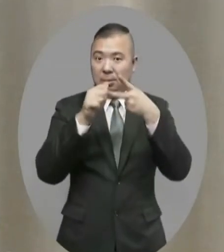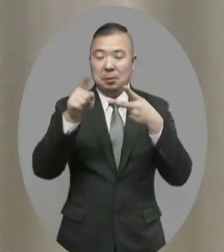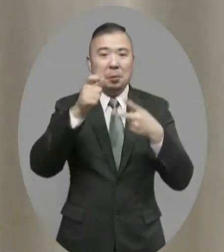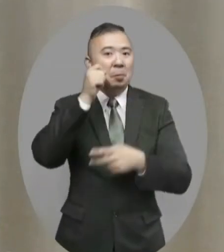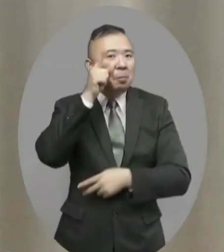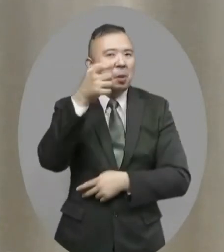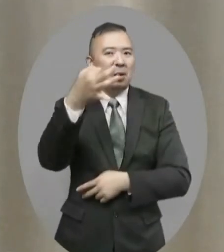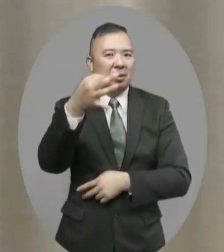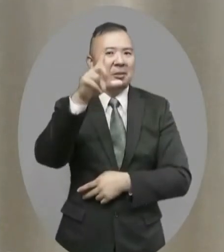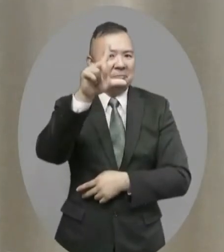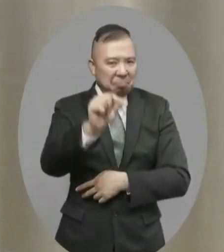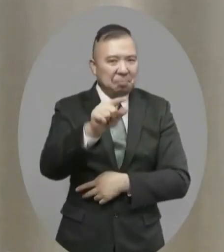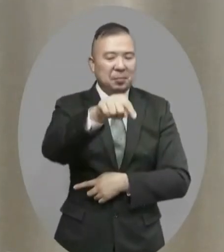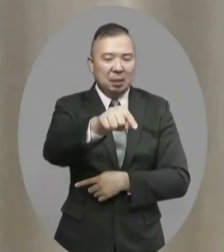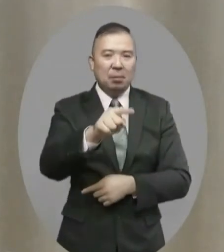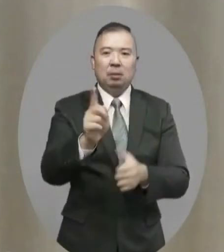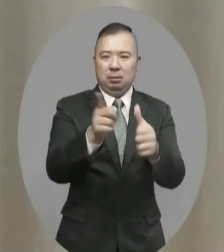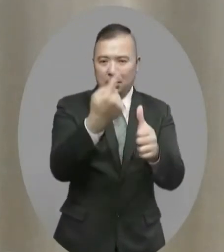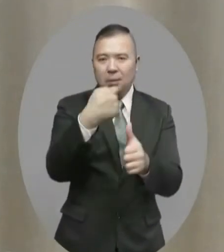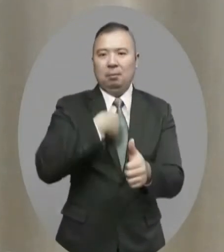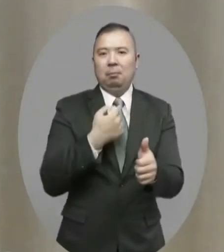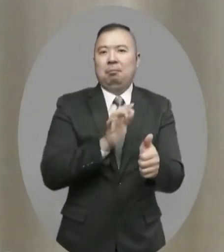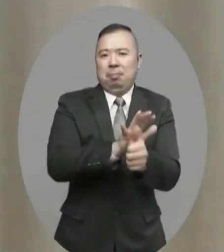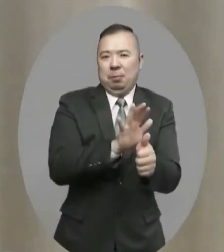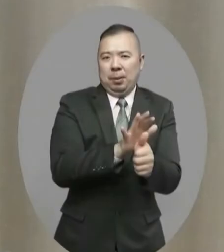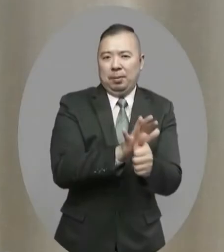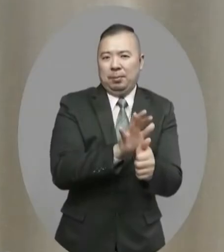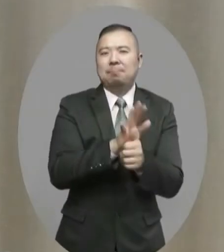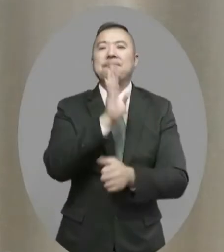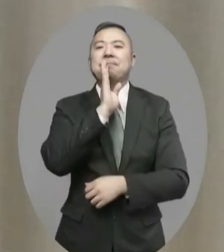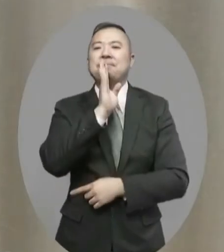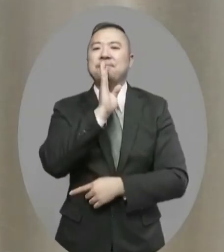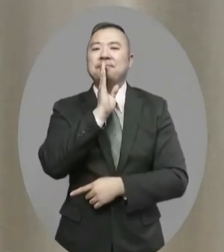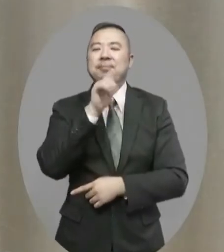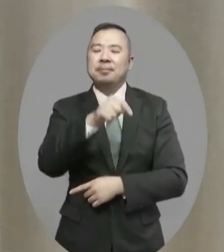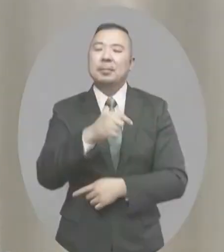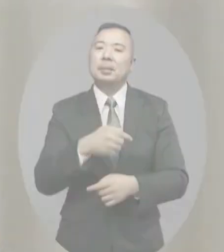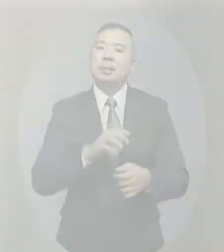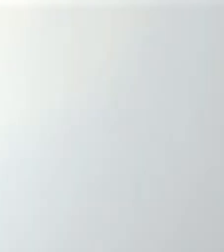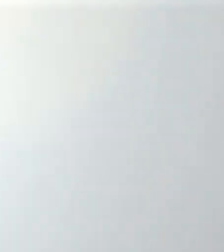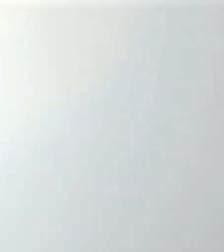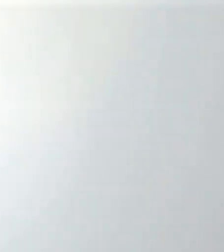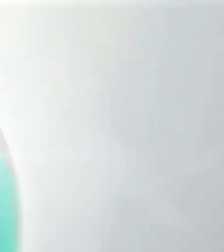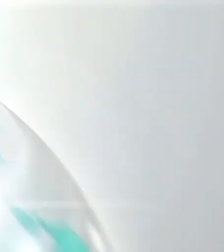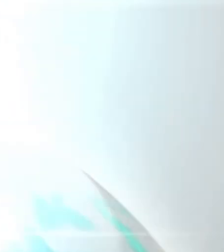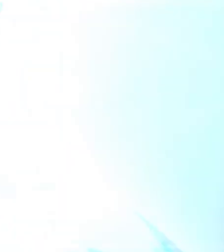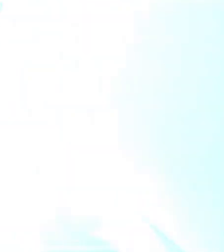势劳工列为优先协助的对象，来稳住他们的生活。